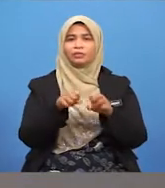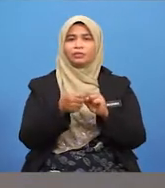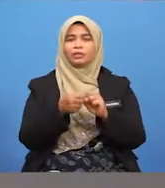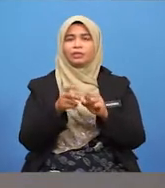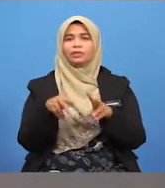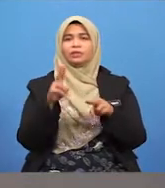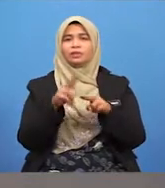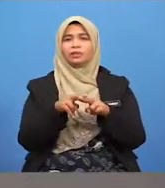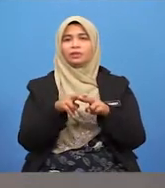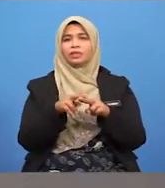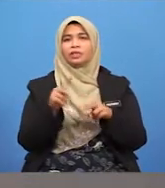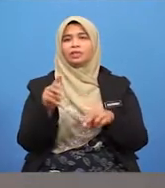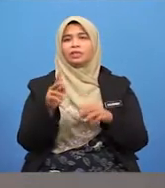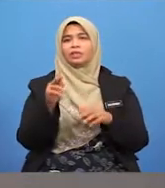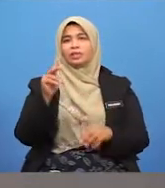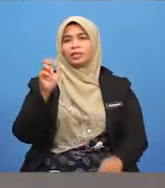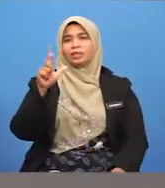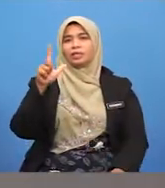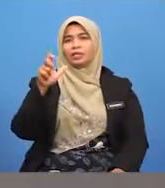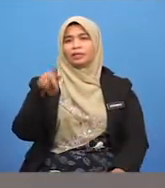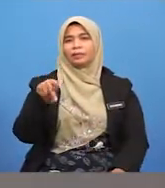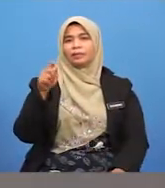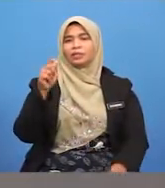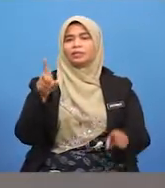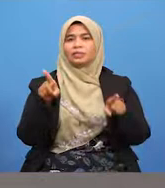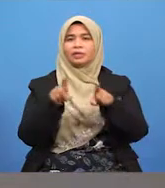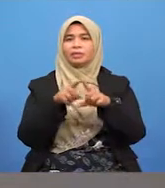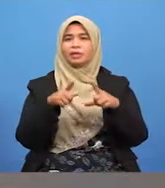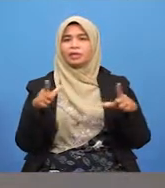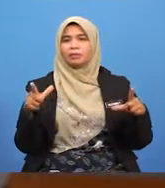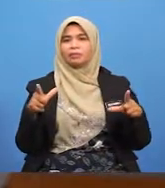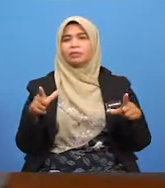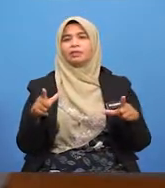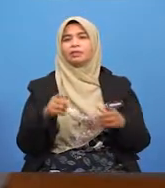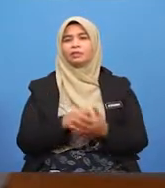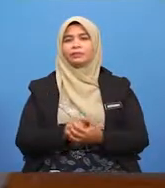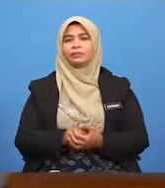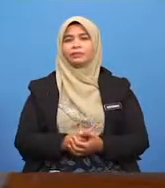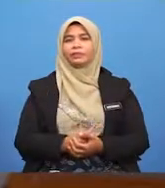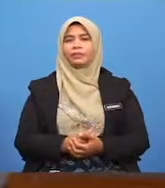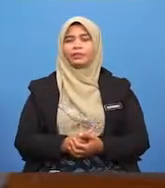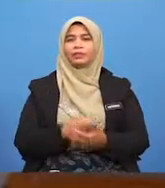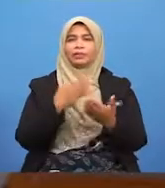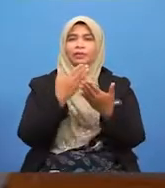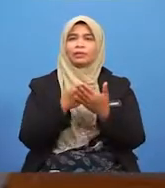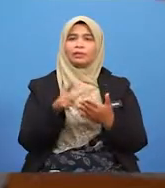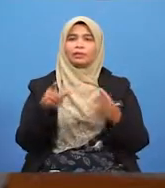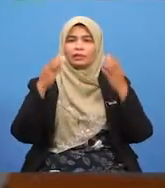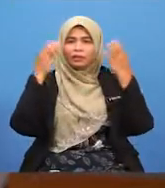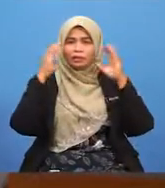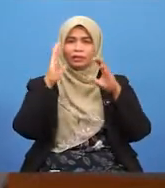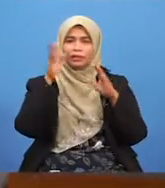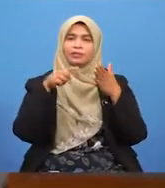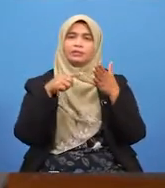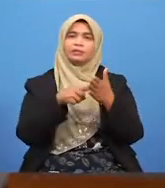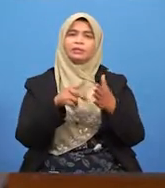belah Club sama lebah tidak berani oke baiklah Hai sego akan